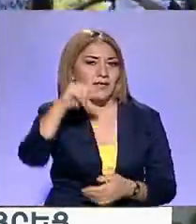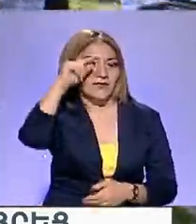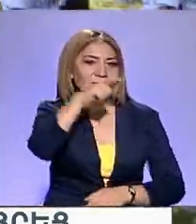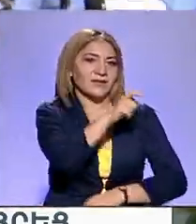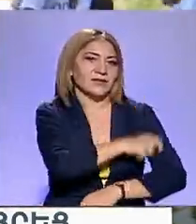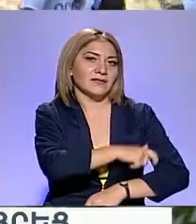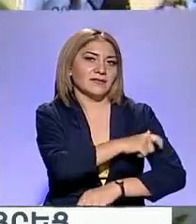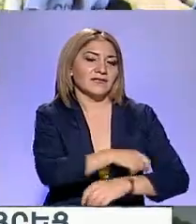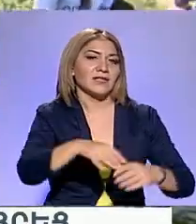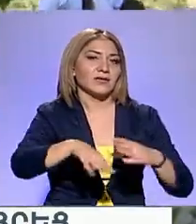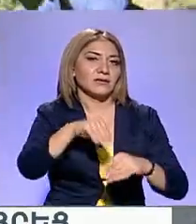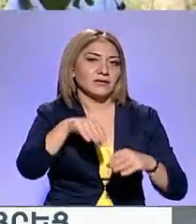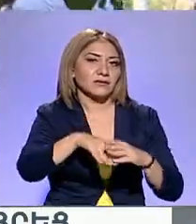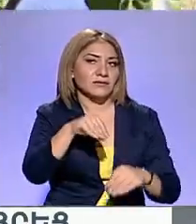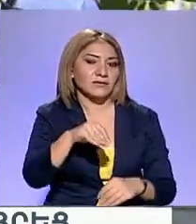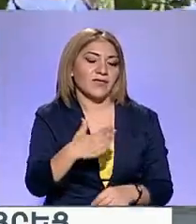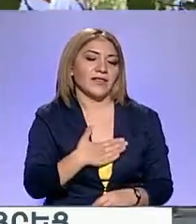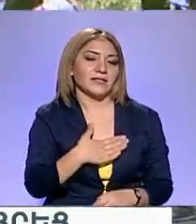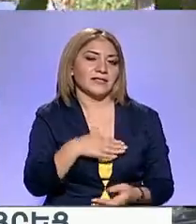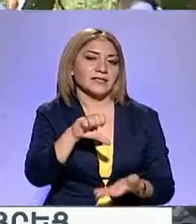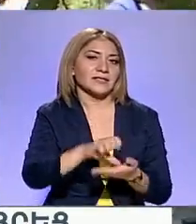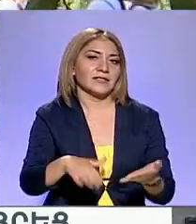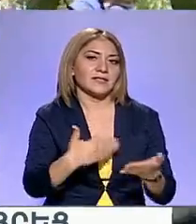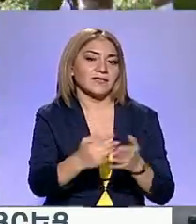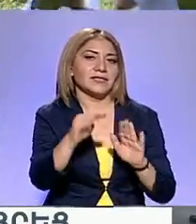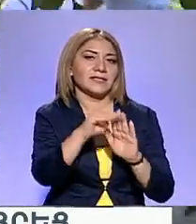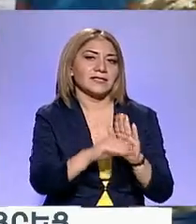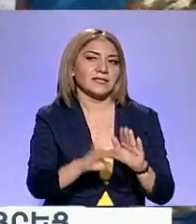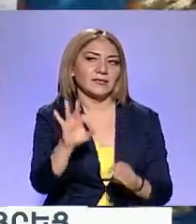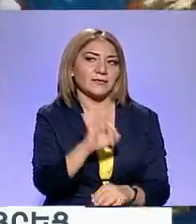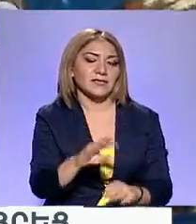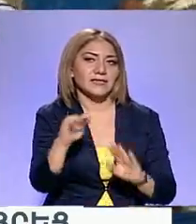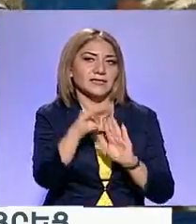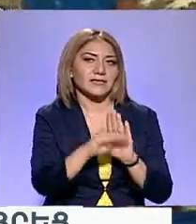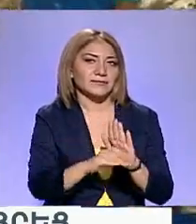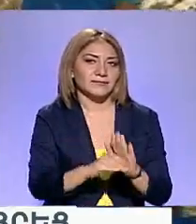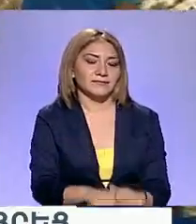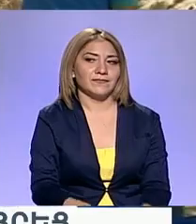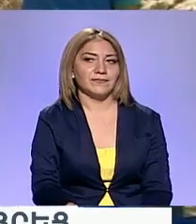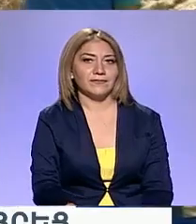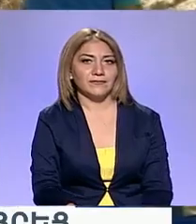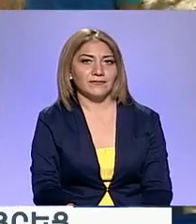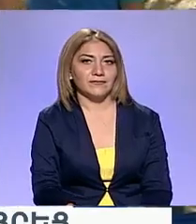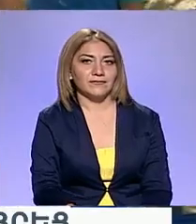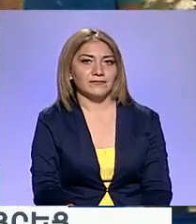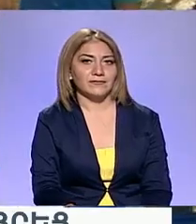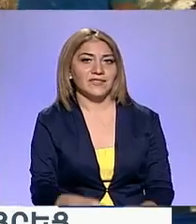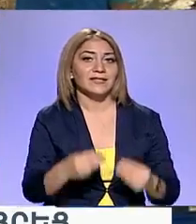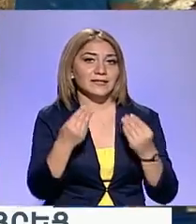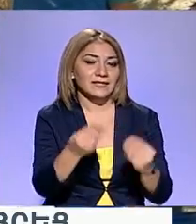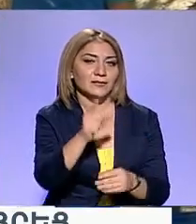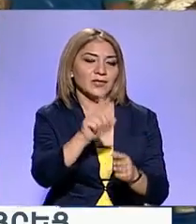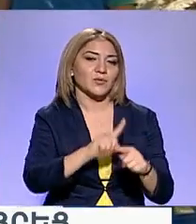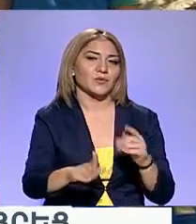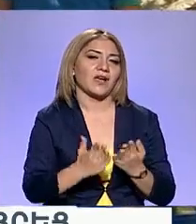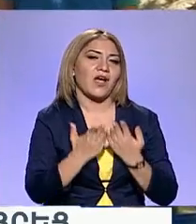ավականու ընտրությունների և մասնավորապես իրենց ներկայացրած ծրագրերի նկատմամբ։ Ծրագիրը նաև հենց տալուց մարդիկ սկսում են կարդալ։